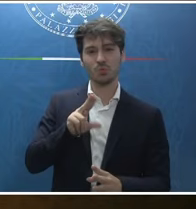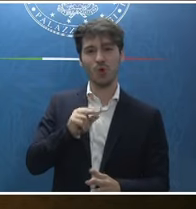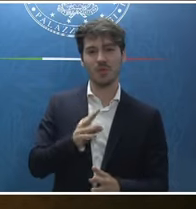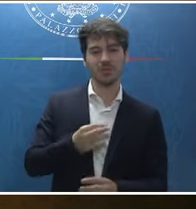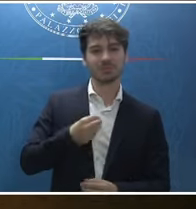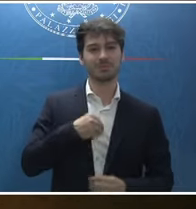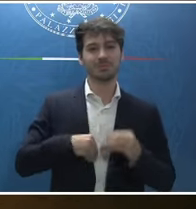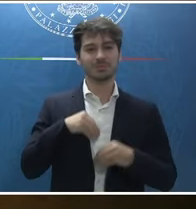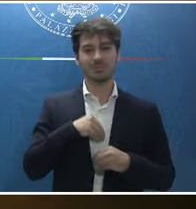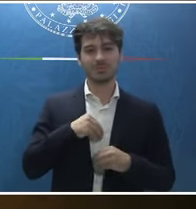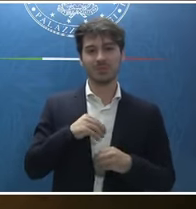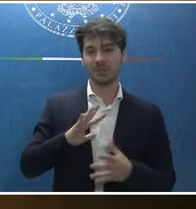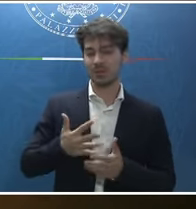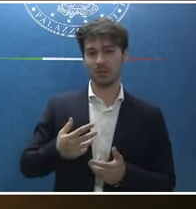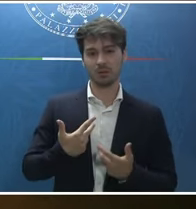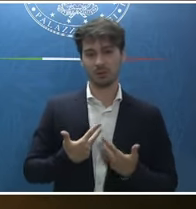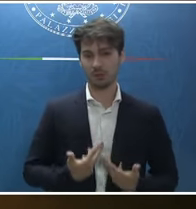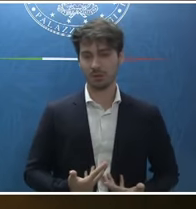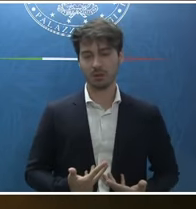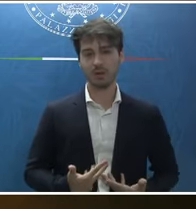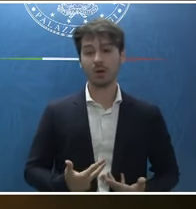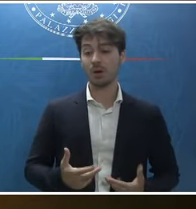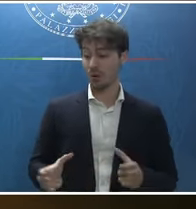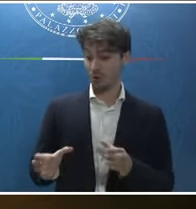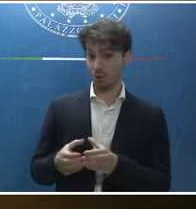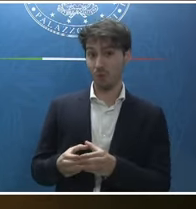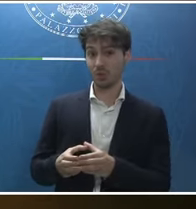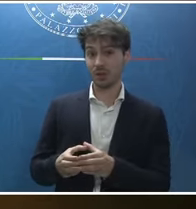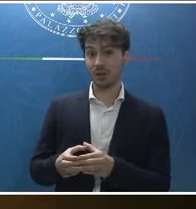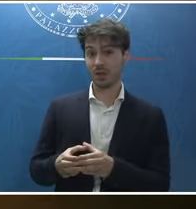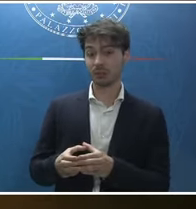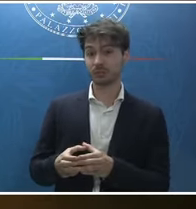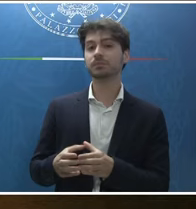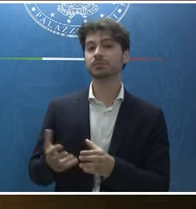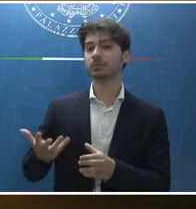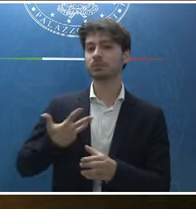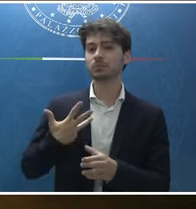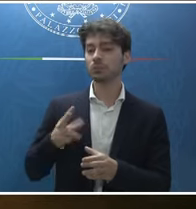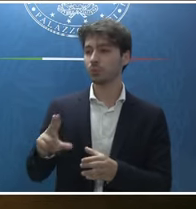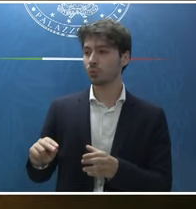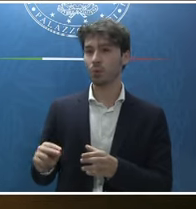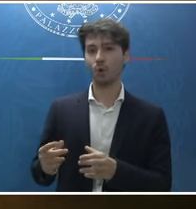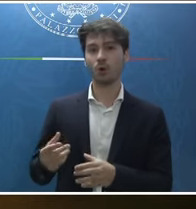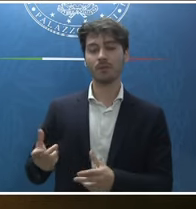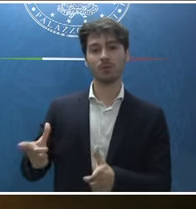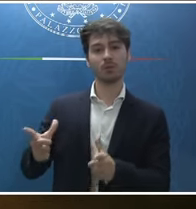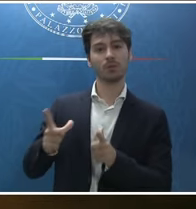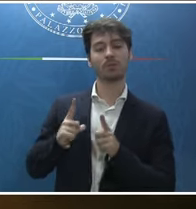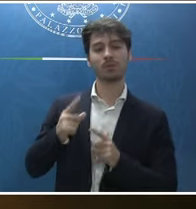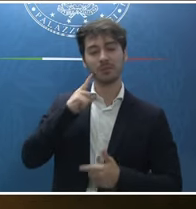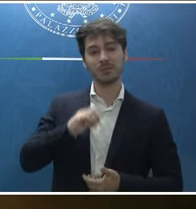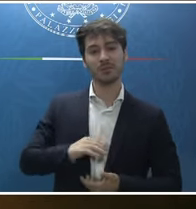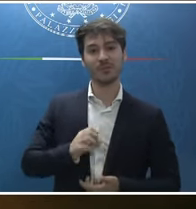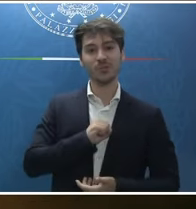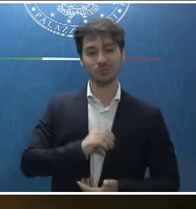ti destabilizzano tutto. Ma in comunità, senza accorgerti, nasce qualcosa in te e piano piano la fiducia riprende